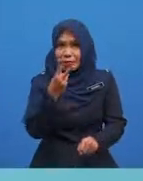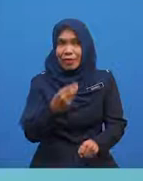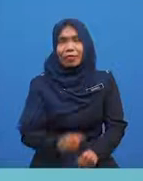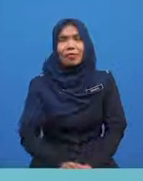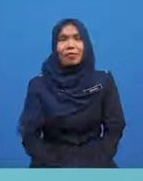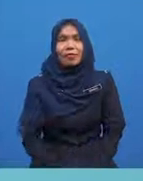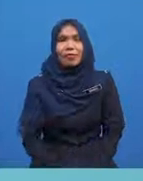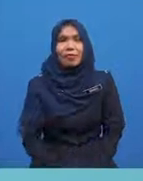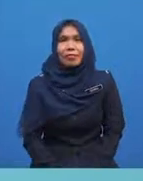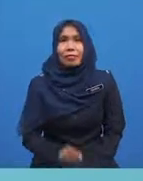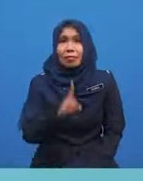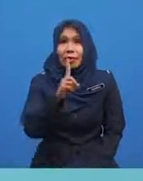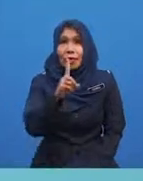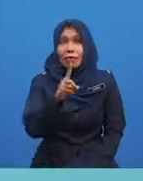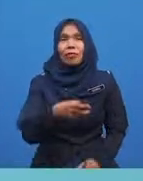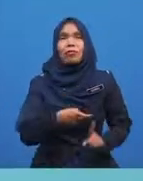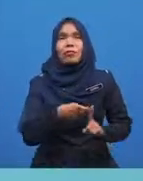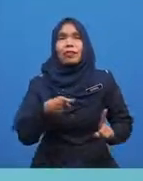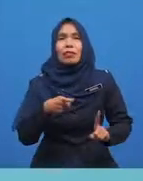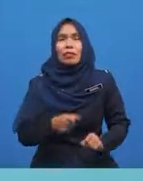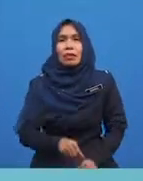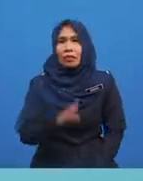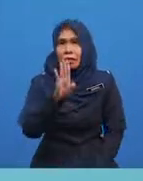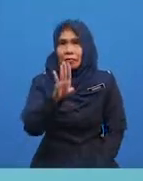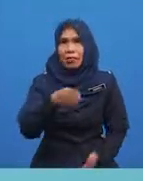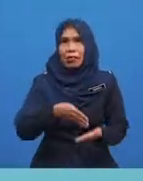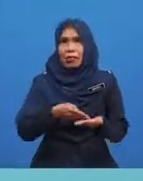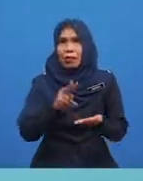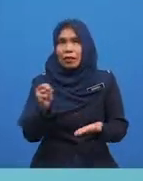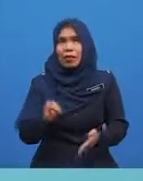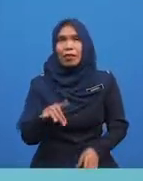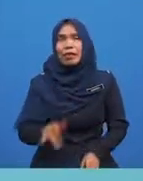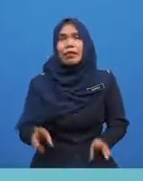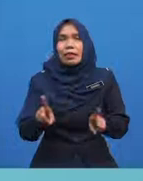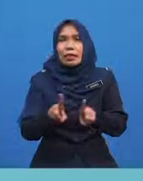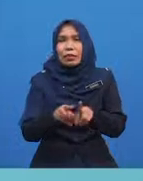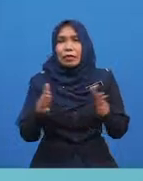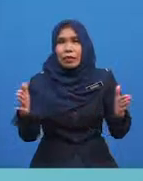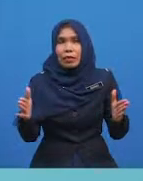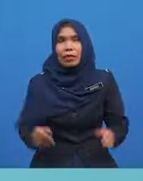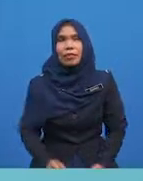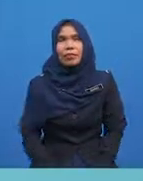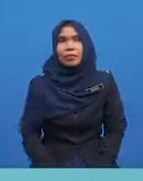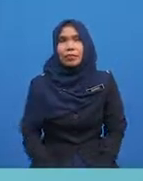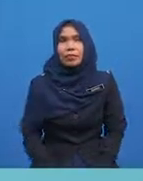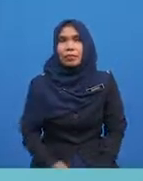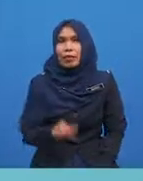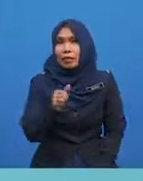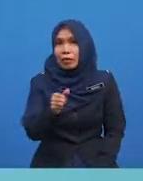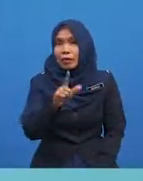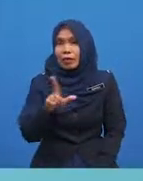bukan? Satu daripada 4 bahagian yang sama besar ialah